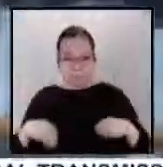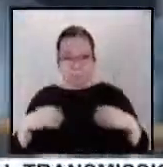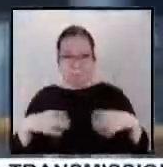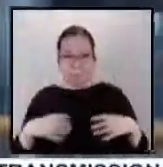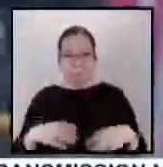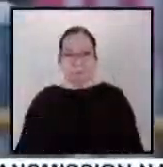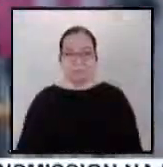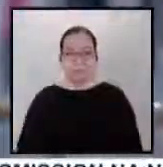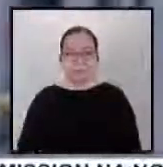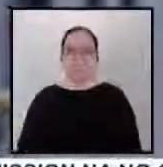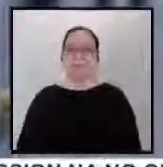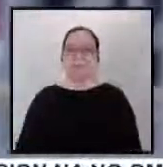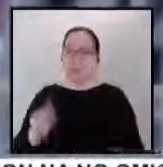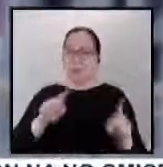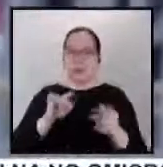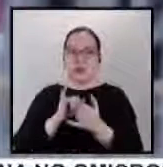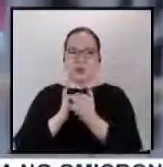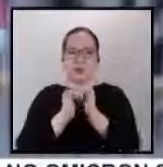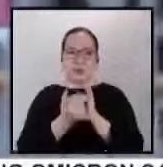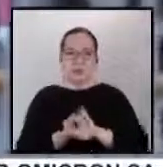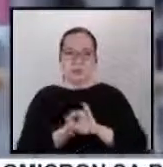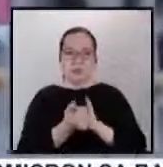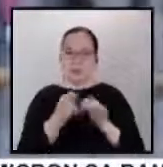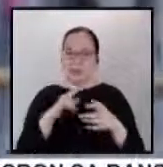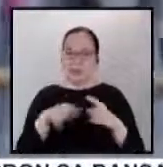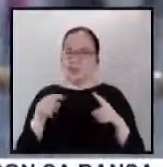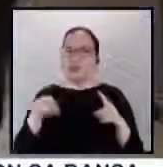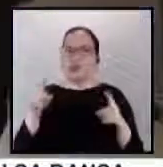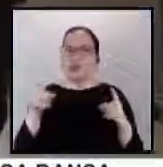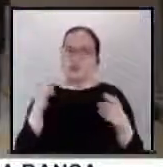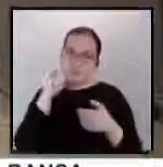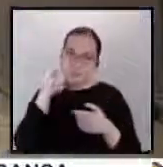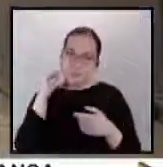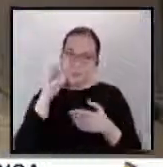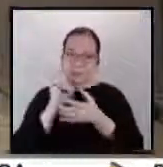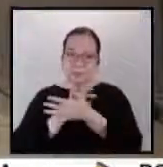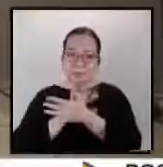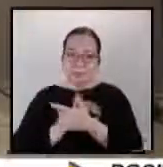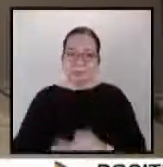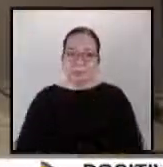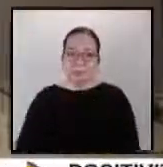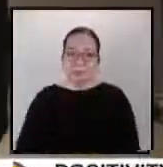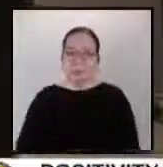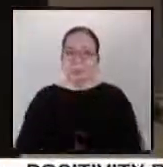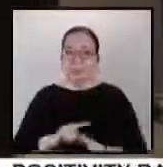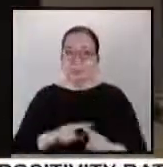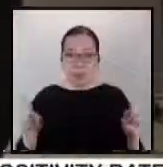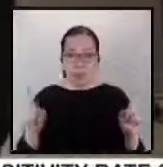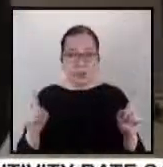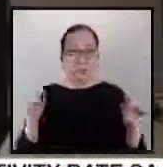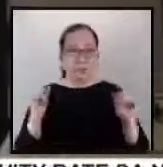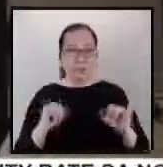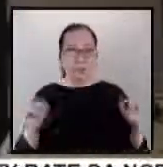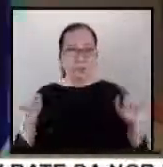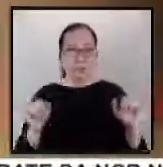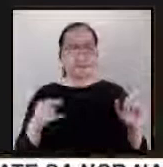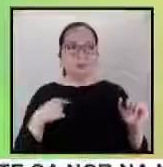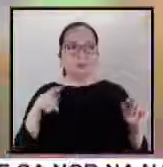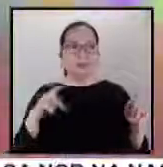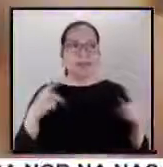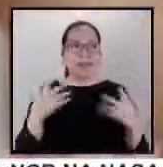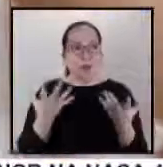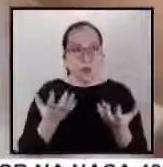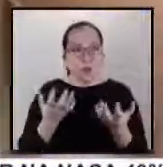namang nag-adjust din ang ating style sa pinagdadaanan nating krisis. Ngunit hindi nito mapipigilan ang kagustuhan nating